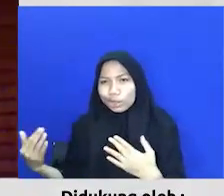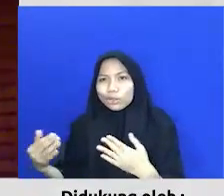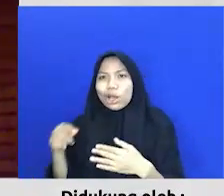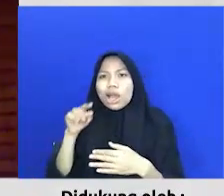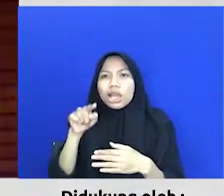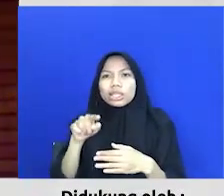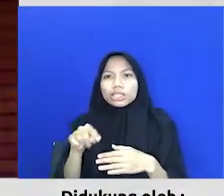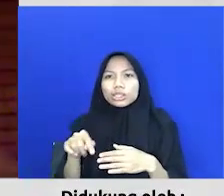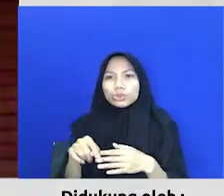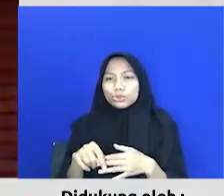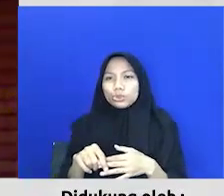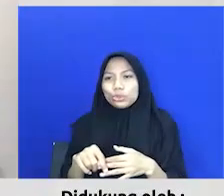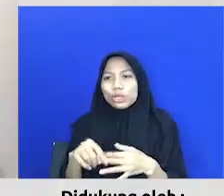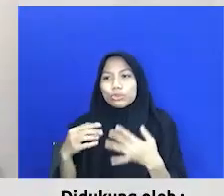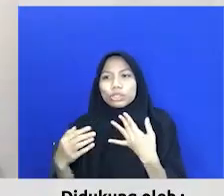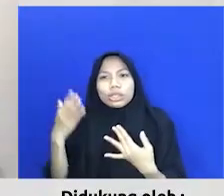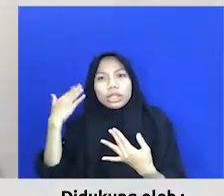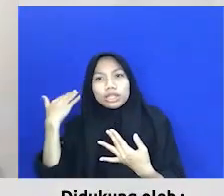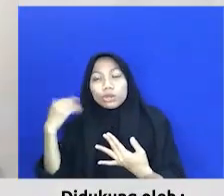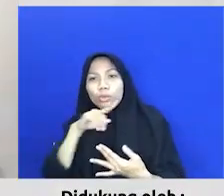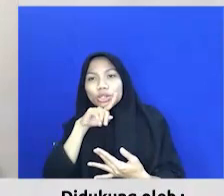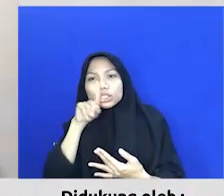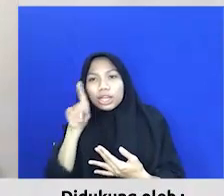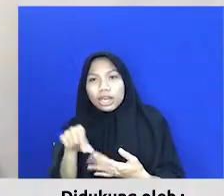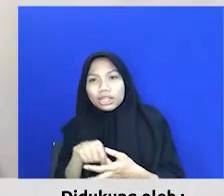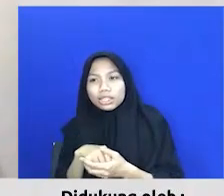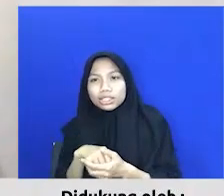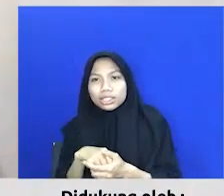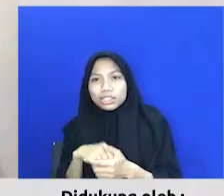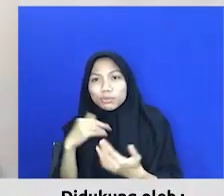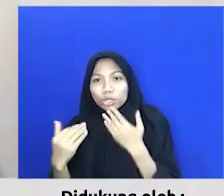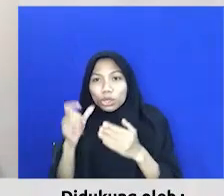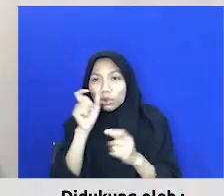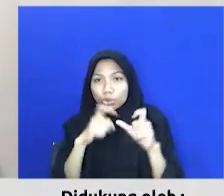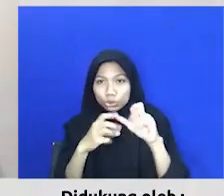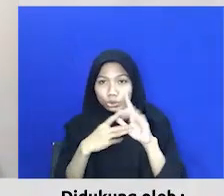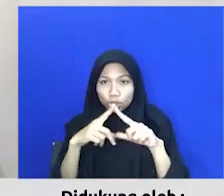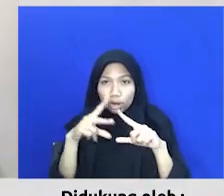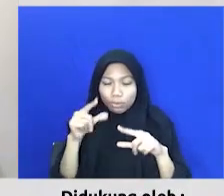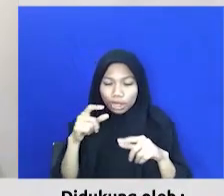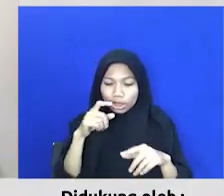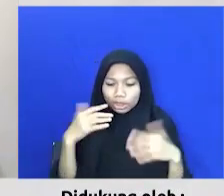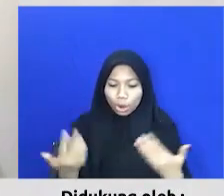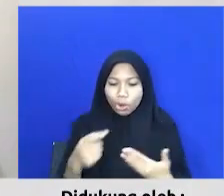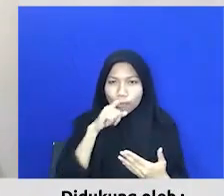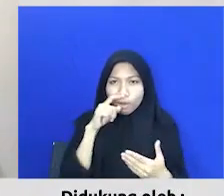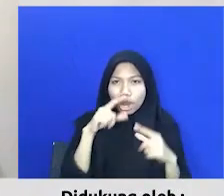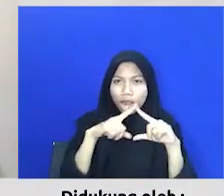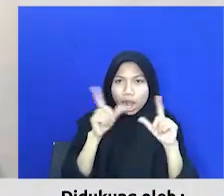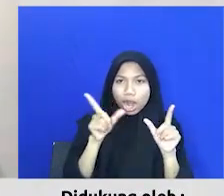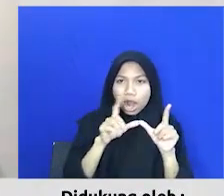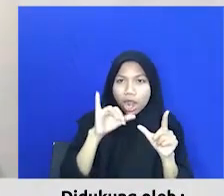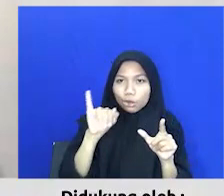Usmar maupun Pervini, itu tuh sifat minder. Gitu ya. Manusiawi iya, tapi tidak minder gitu loh.